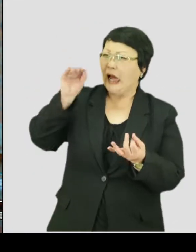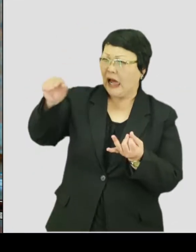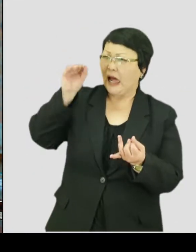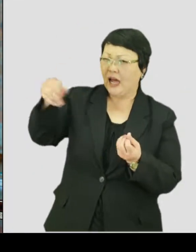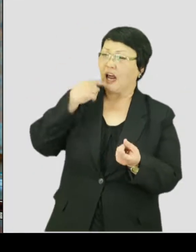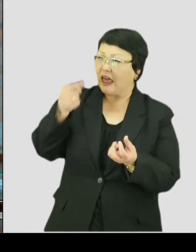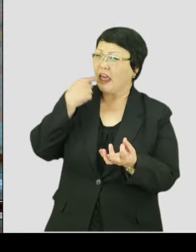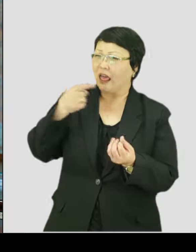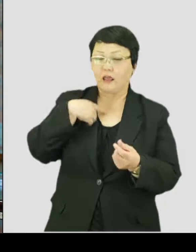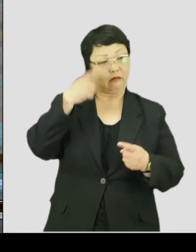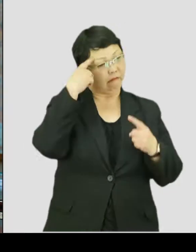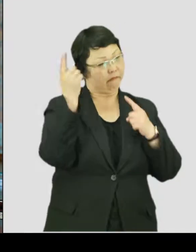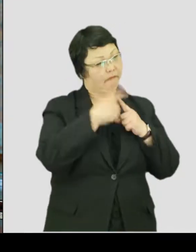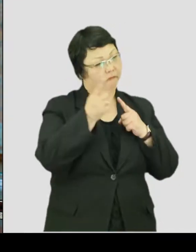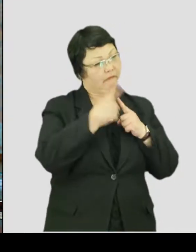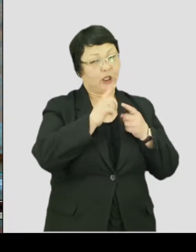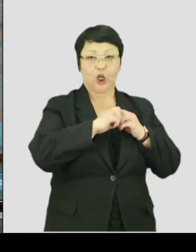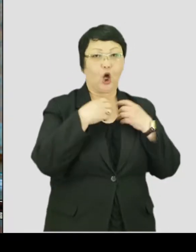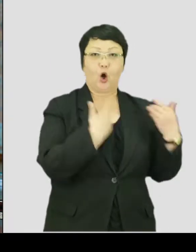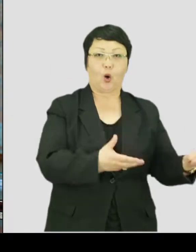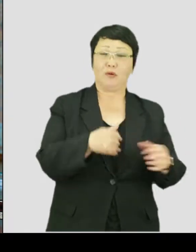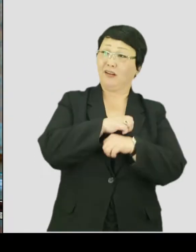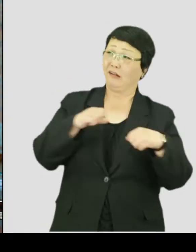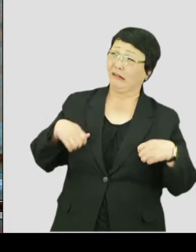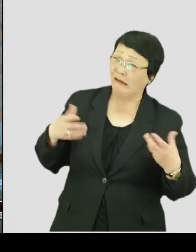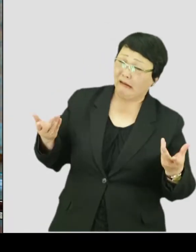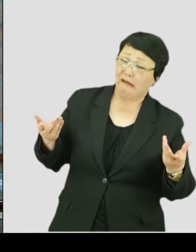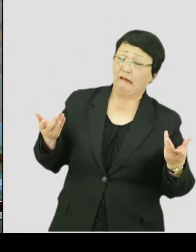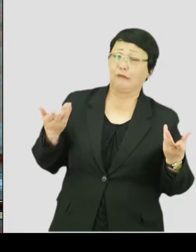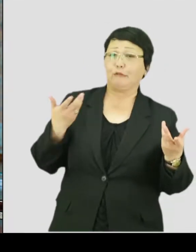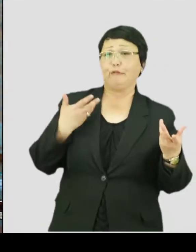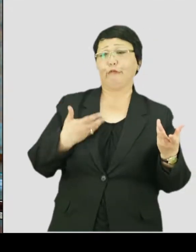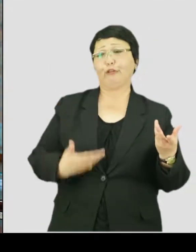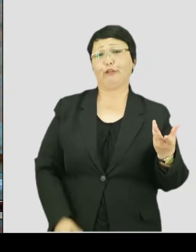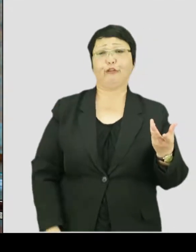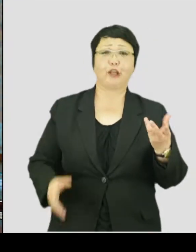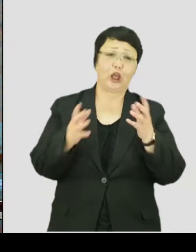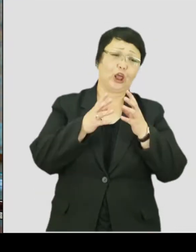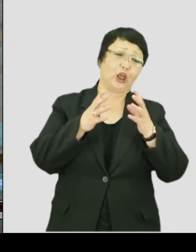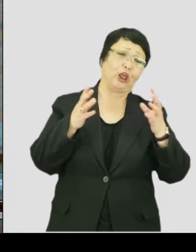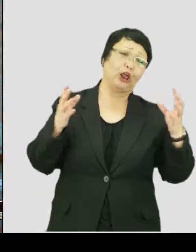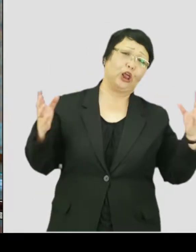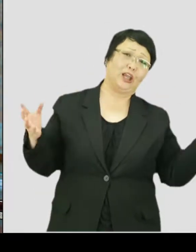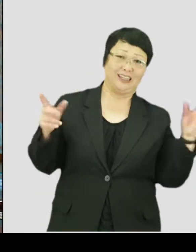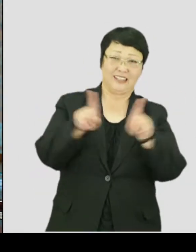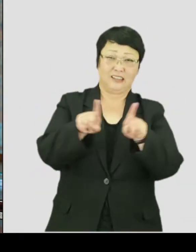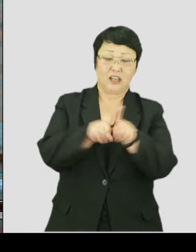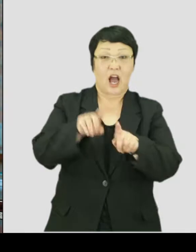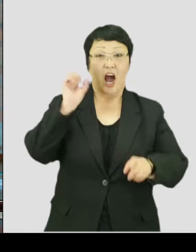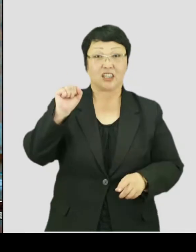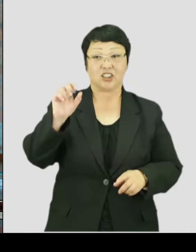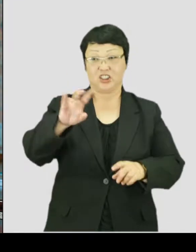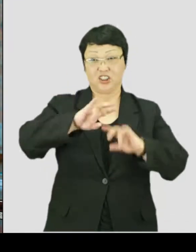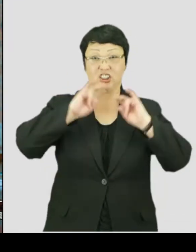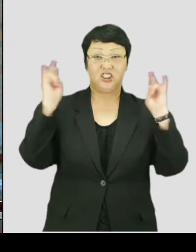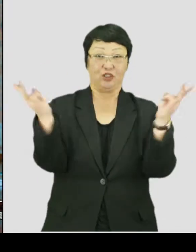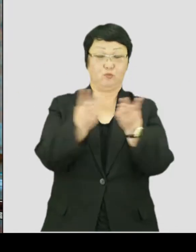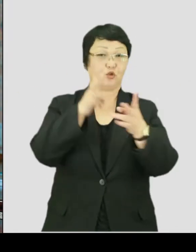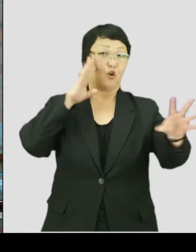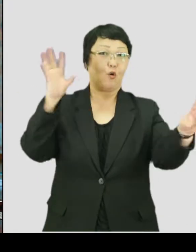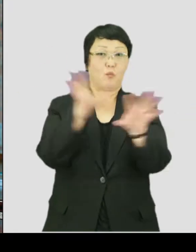эднэртэй сонголооч ялаа байлаач ялаа гэм хандлага багш. Тэгэхээр чин өнөө эхэндээ ярьсан арчсан нийгмийн зохион байгуулалт чинь ингээд